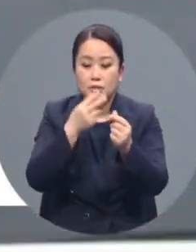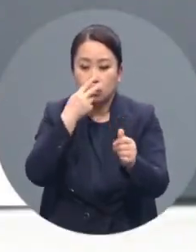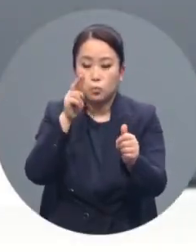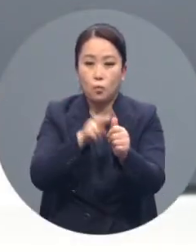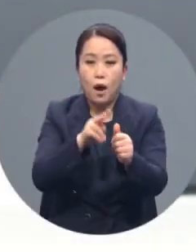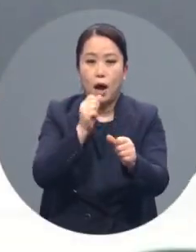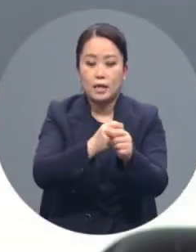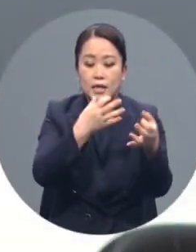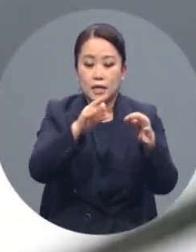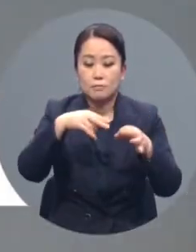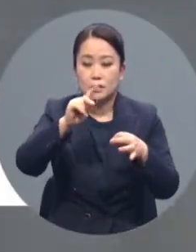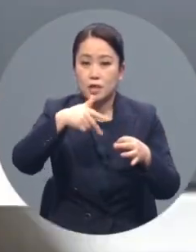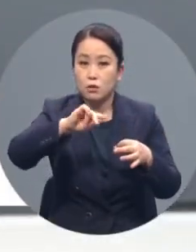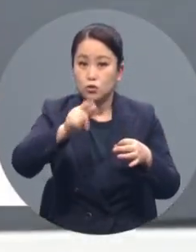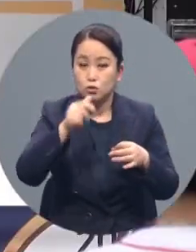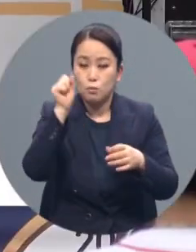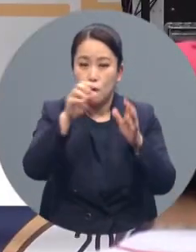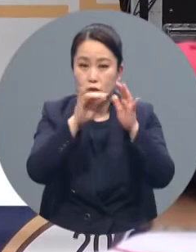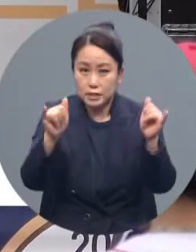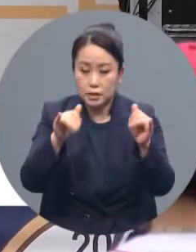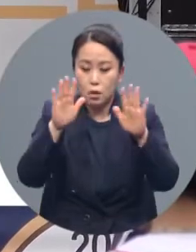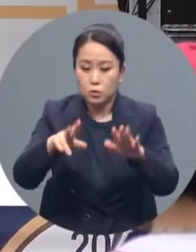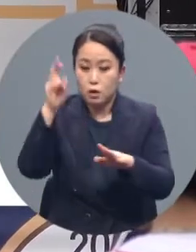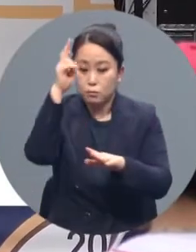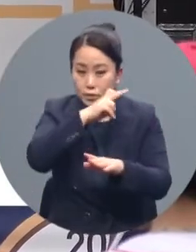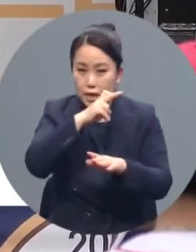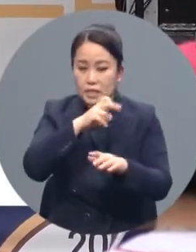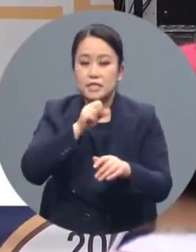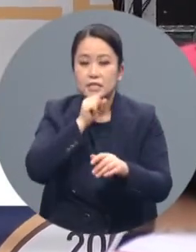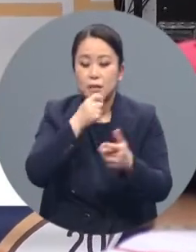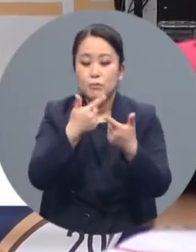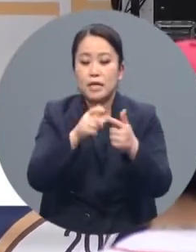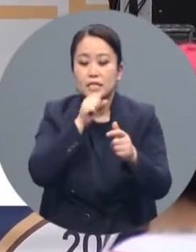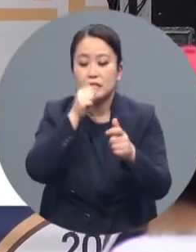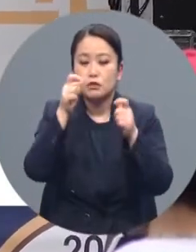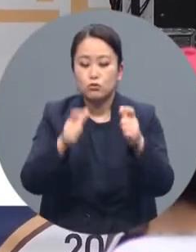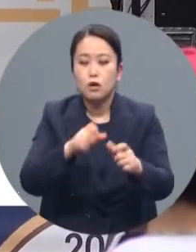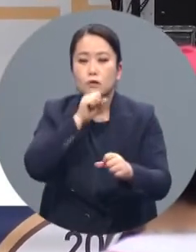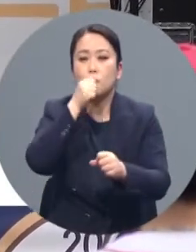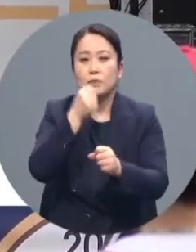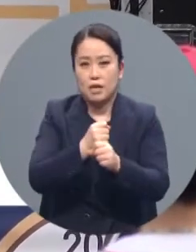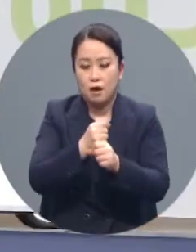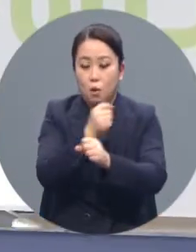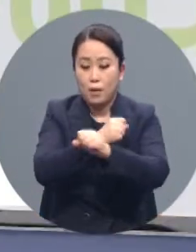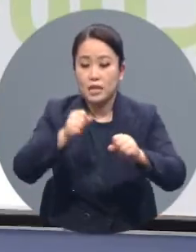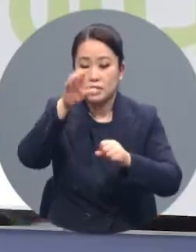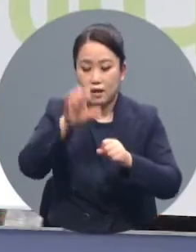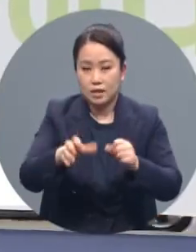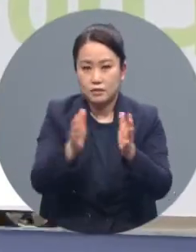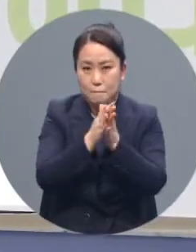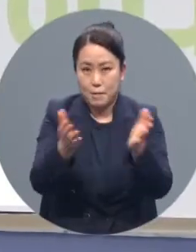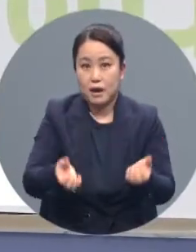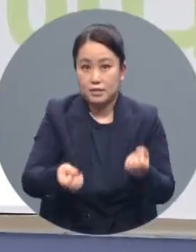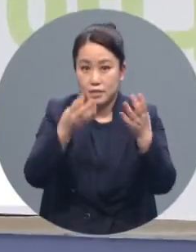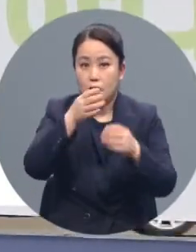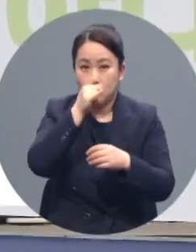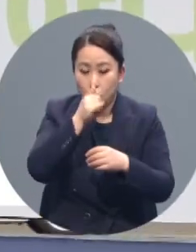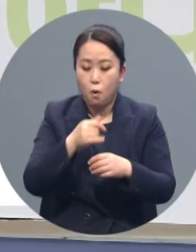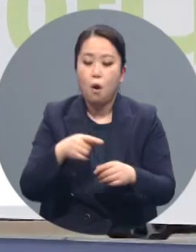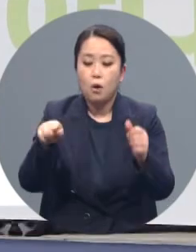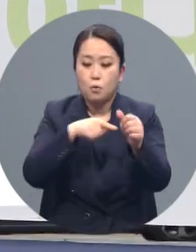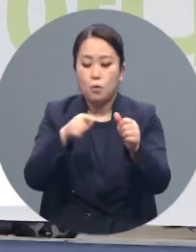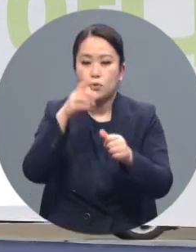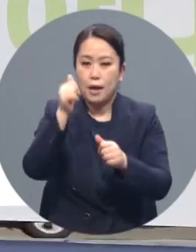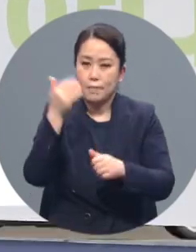김석중 후보는 오늘 오전 부산 진구 송상현 광장 입구에서 선거 출정식을 열고 교육감을 깨끗하고